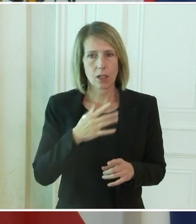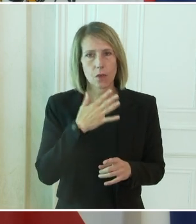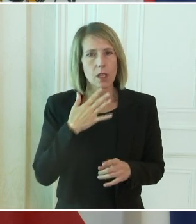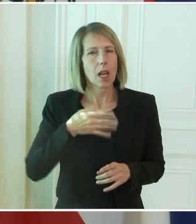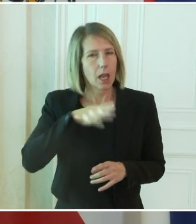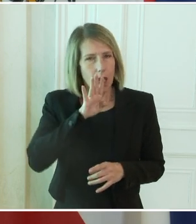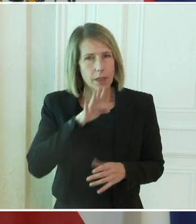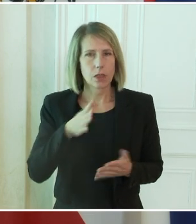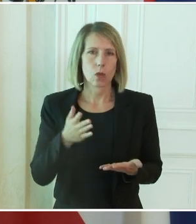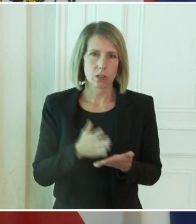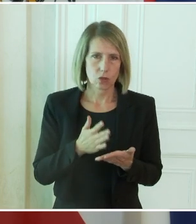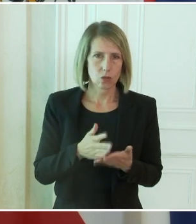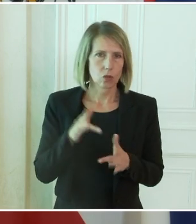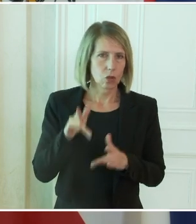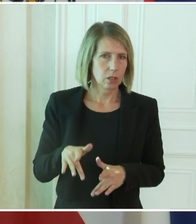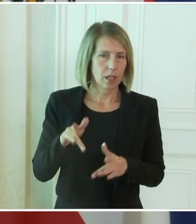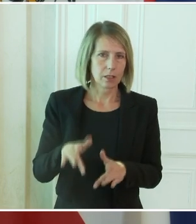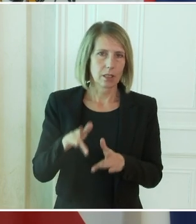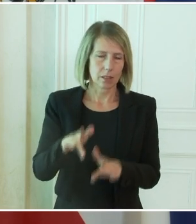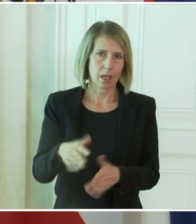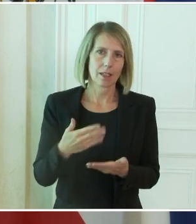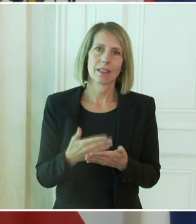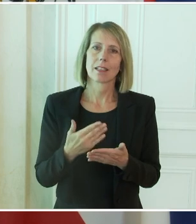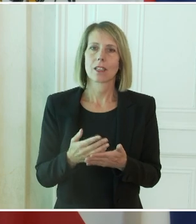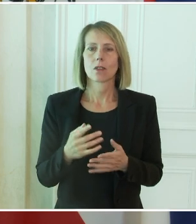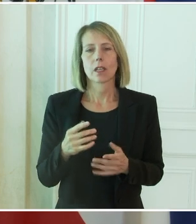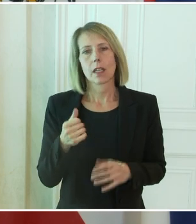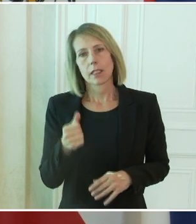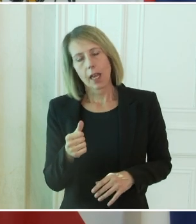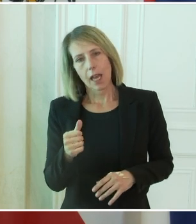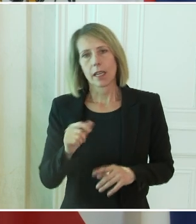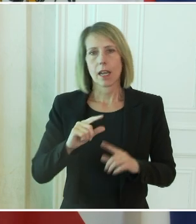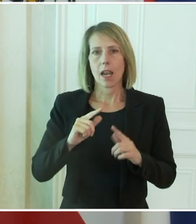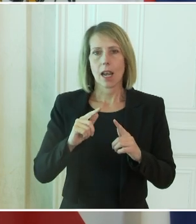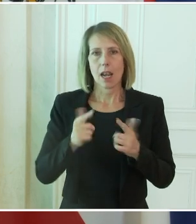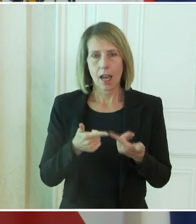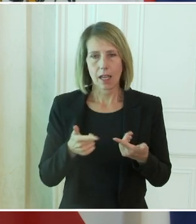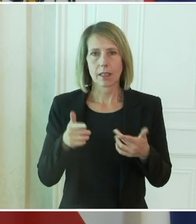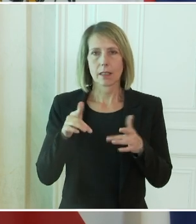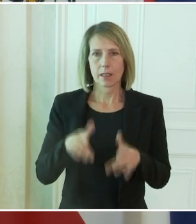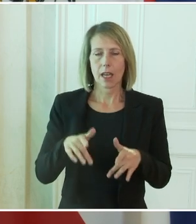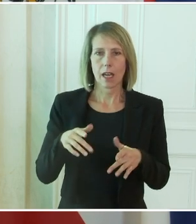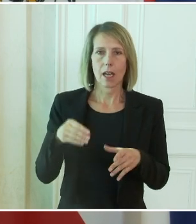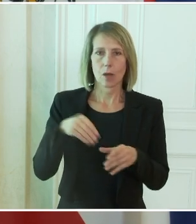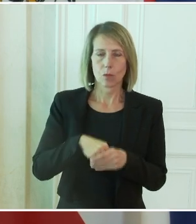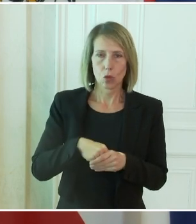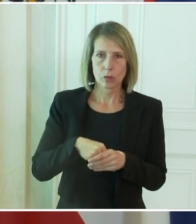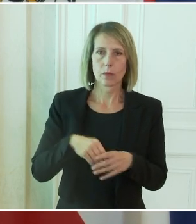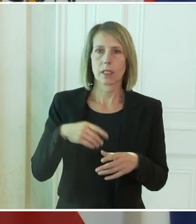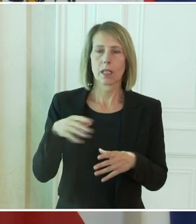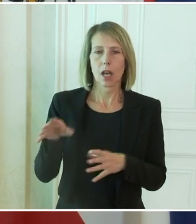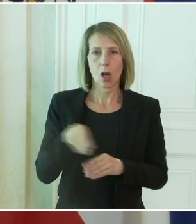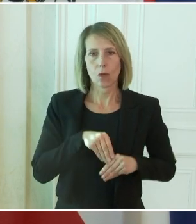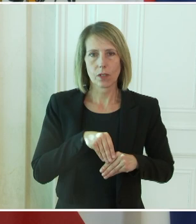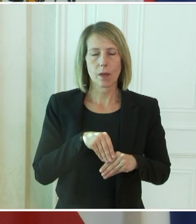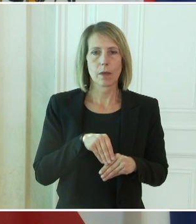schon gegeben ist und dass wir auch ein Land am Radar haben müssen, nämlich Bosnien-Herzegowina, das